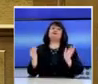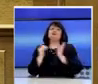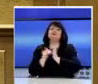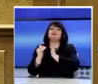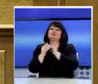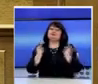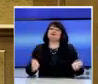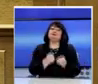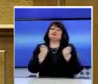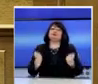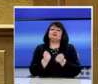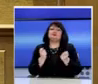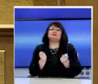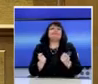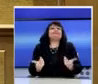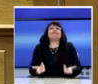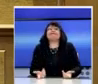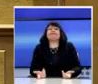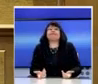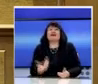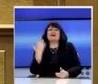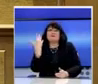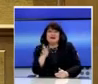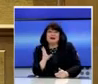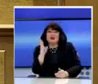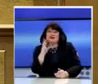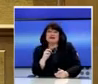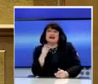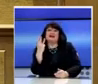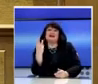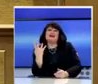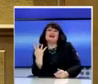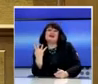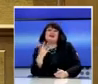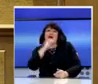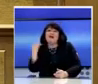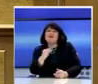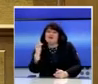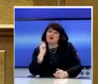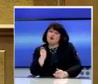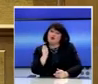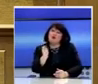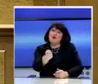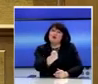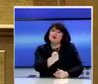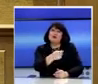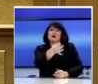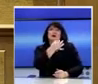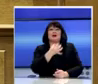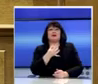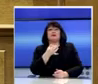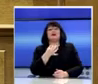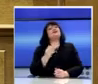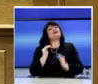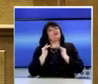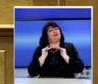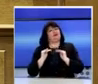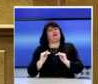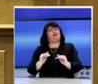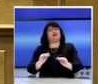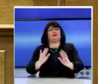χιλιάδες εργαζόμενοι είναι εγκλωβισμένοι να ζουν με τα 534 ευρώ και λέτε ότι το ισοζύγιο